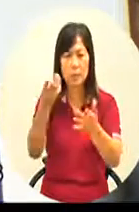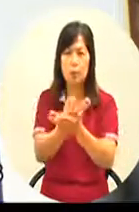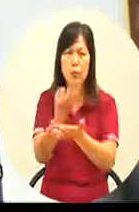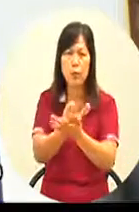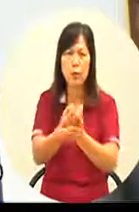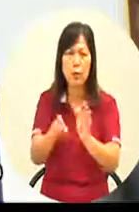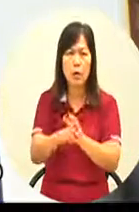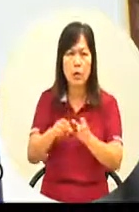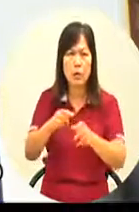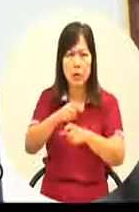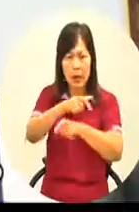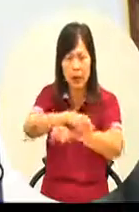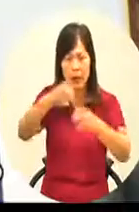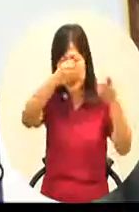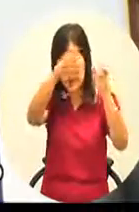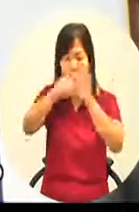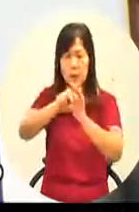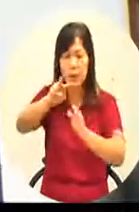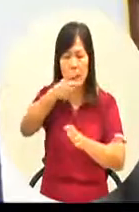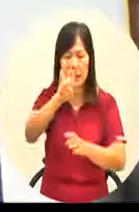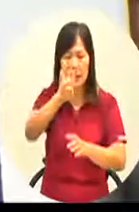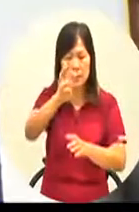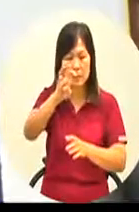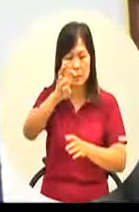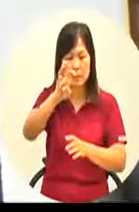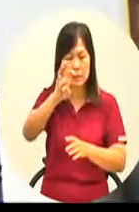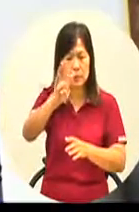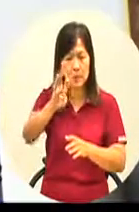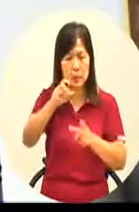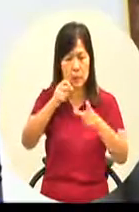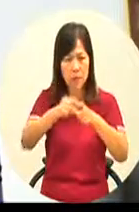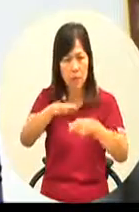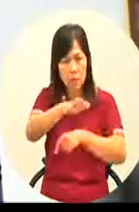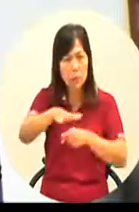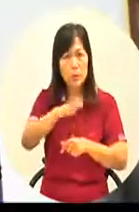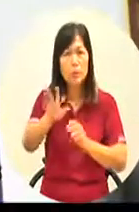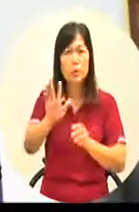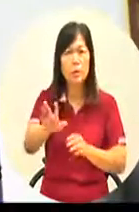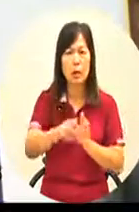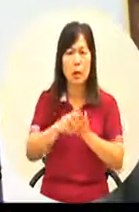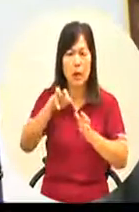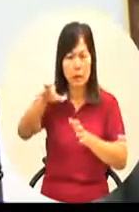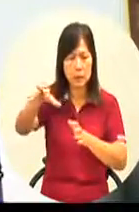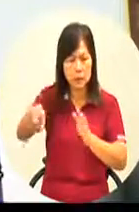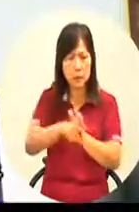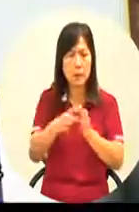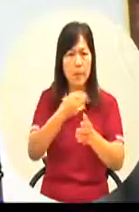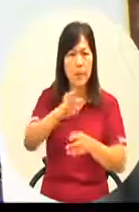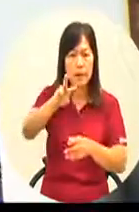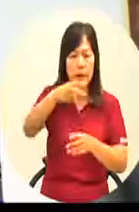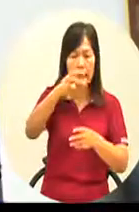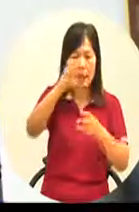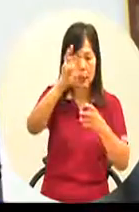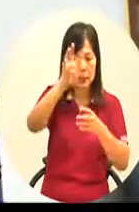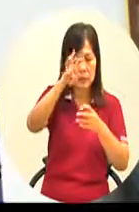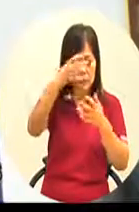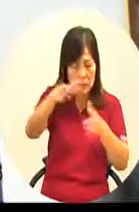新计划只有240公顷，我们的机场240几公顷，